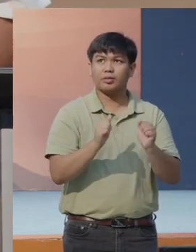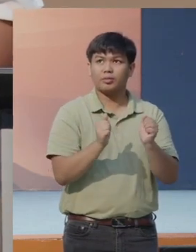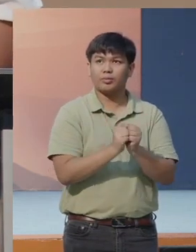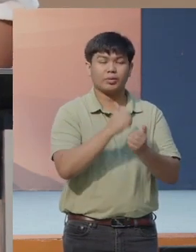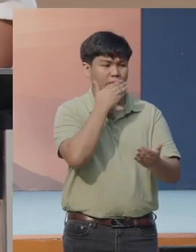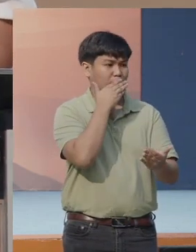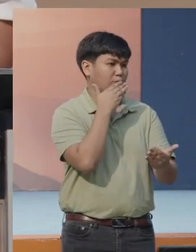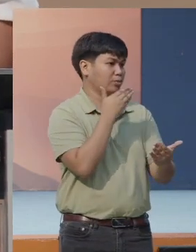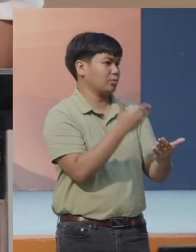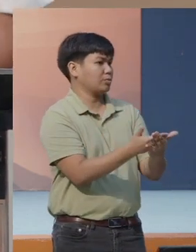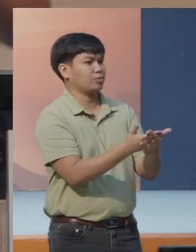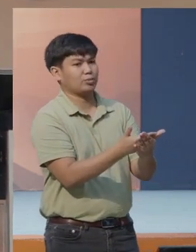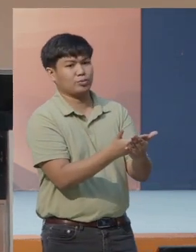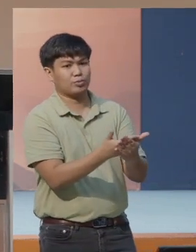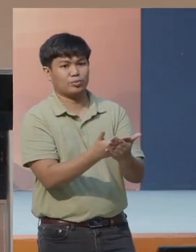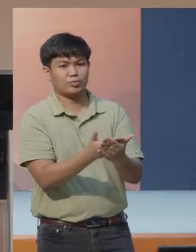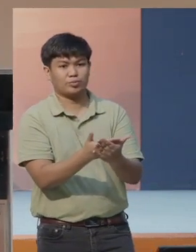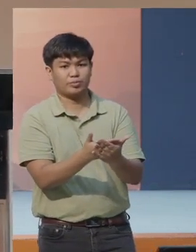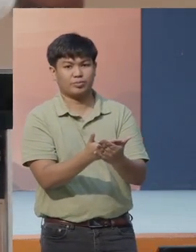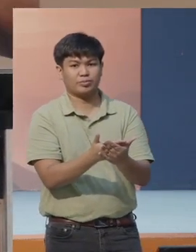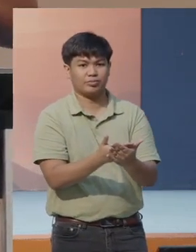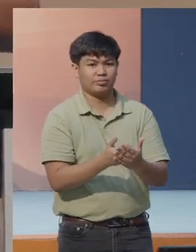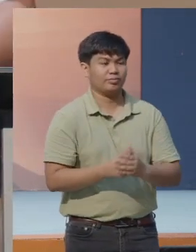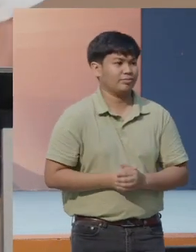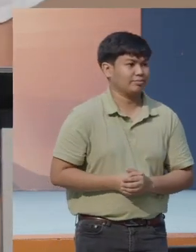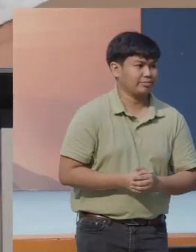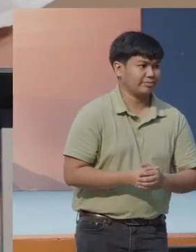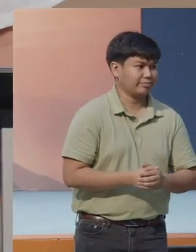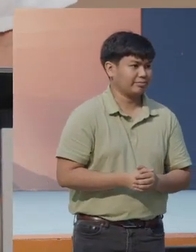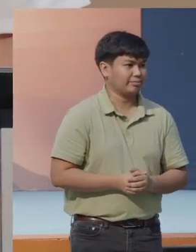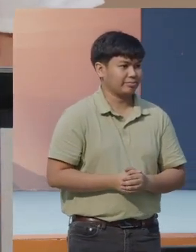good. Kingdom citizen, yan.